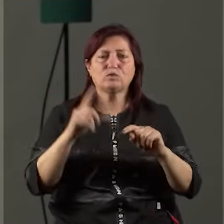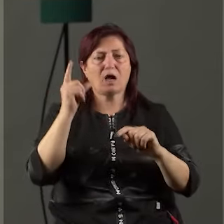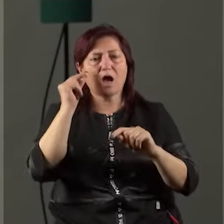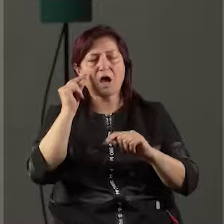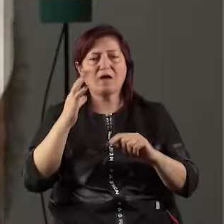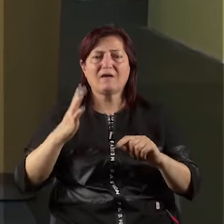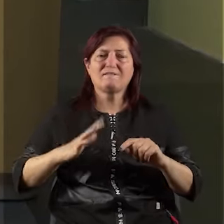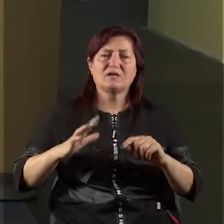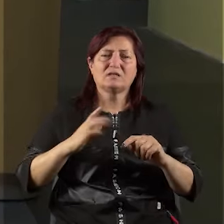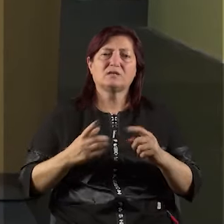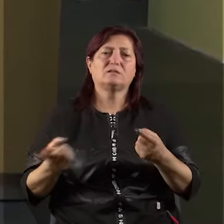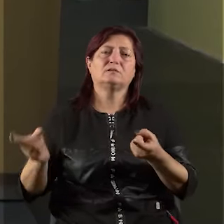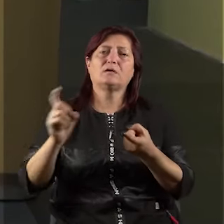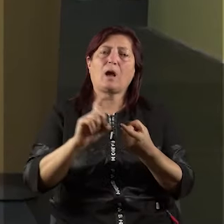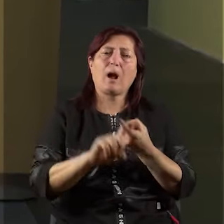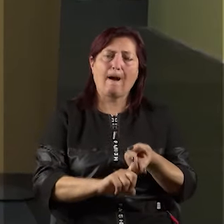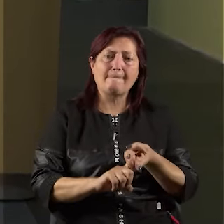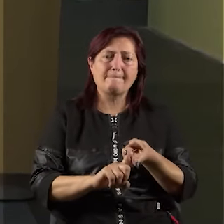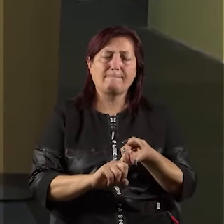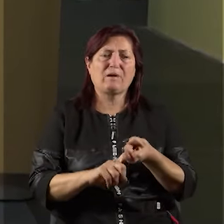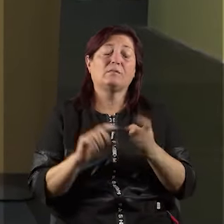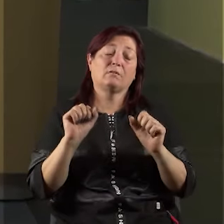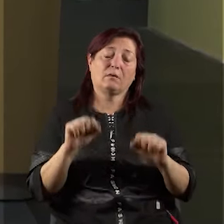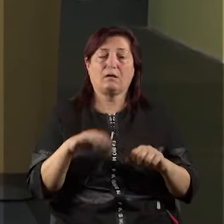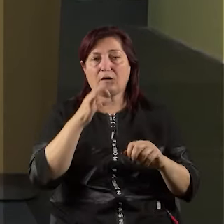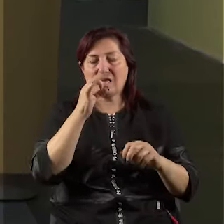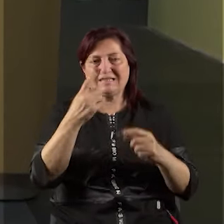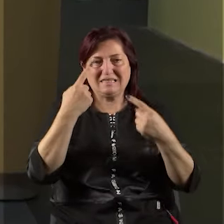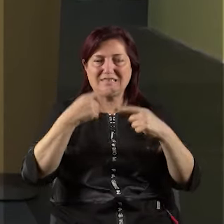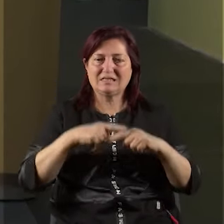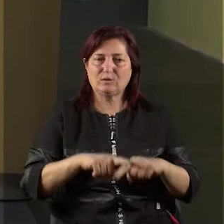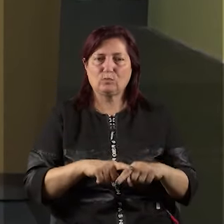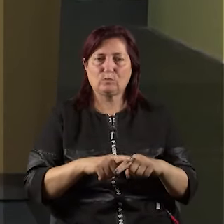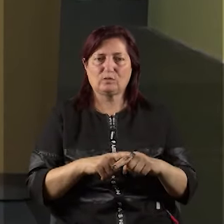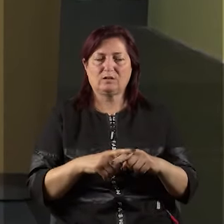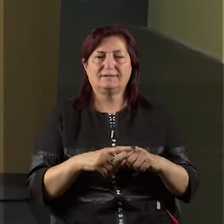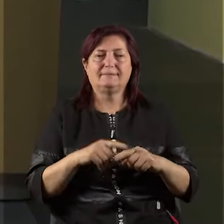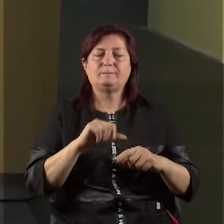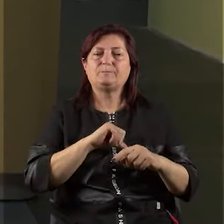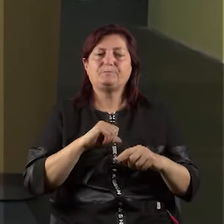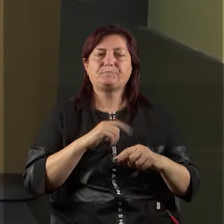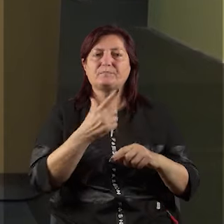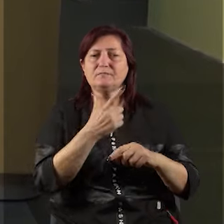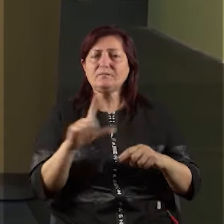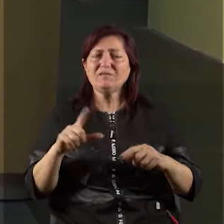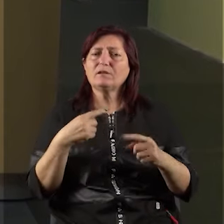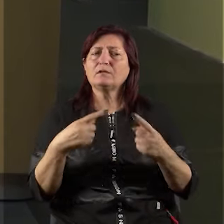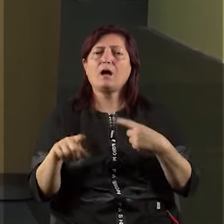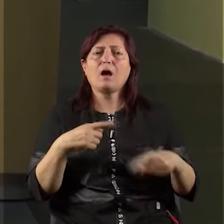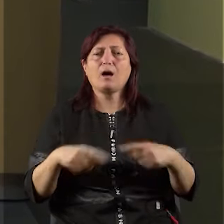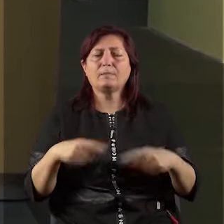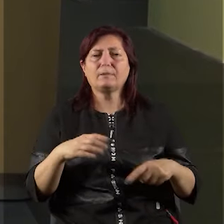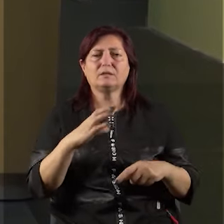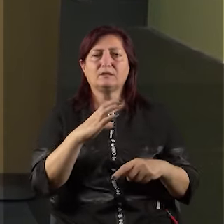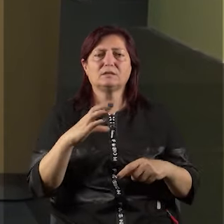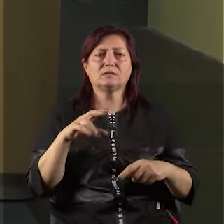կապերի ուրեմն կարելի ասել ինստիտուտ, եւ նաեւ տարբեր